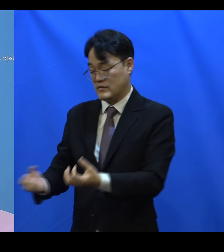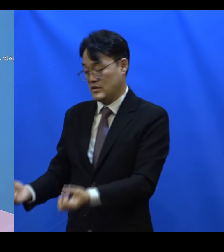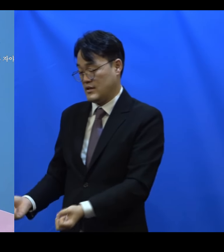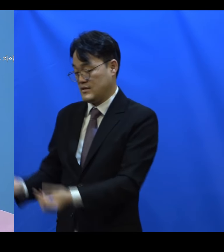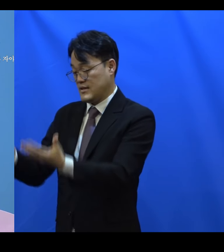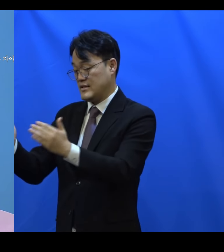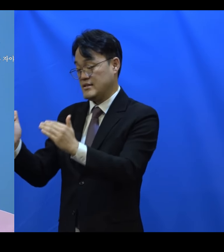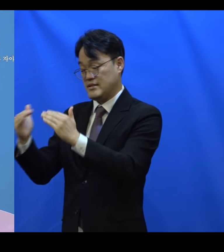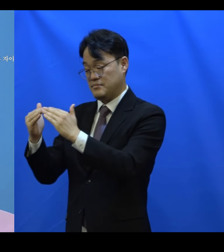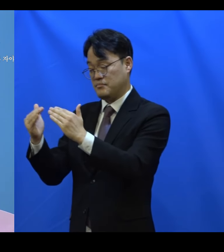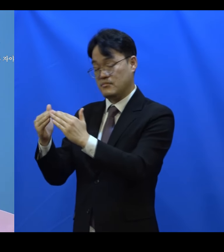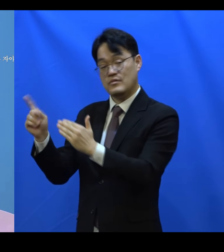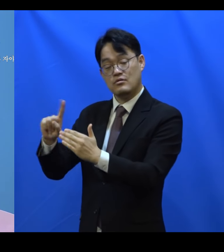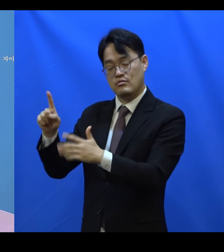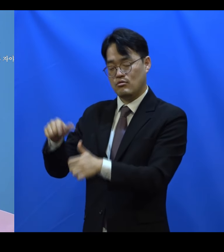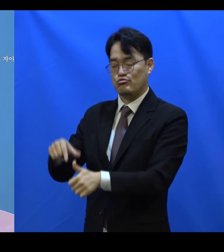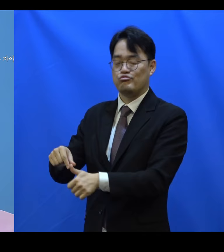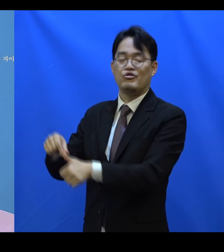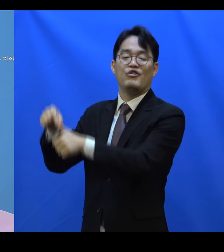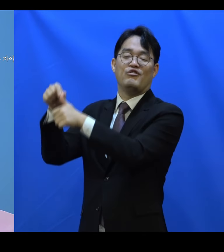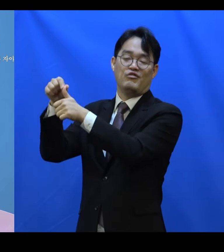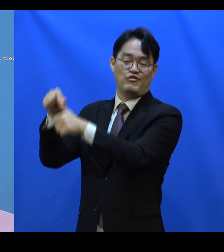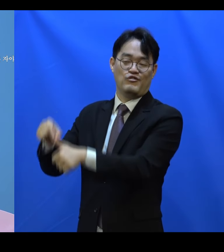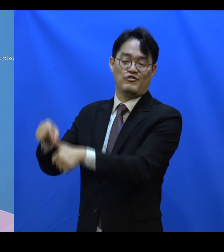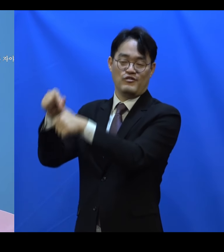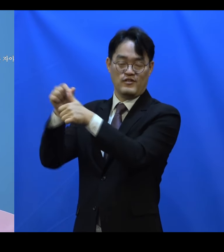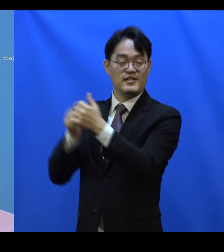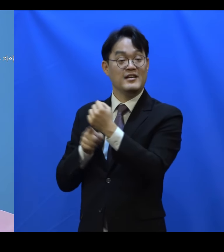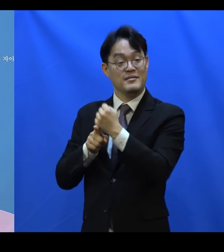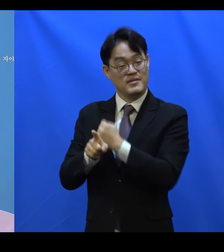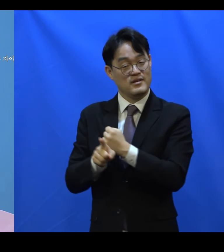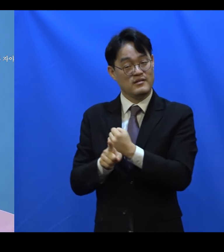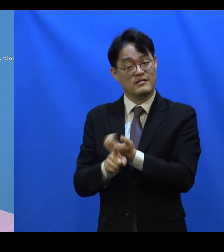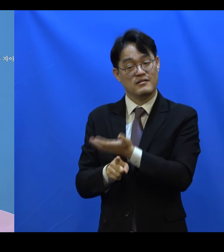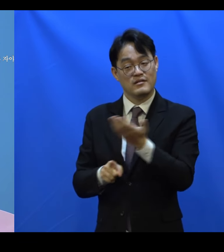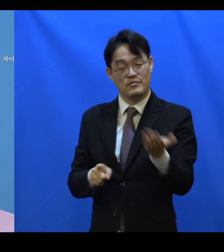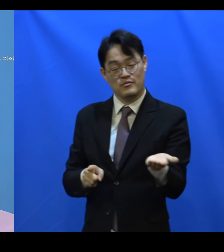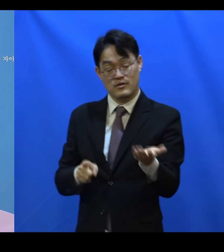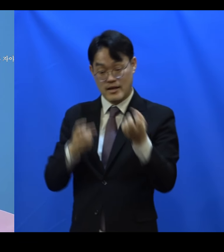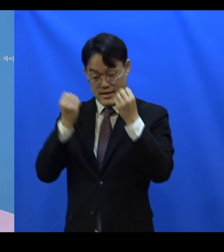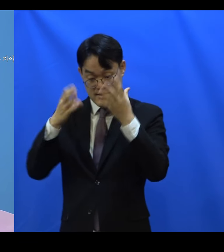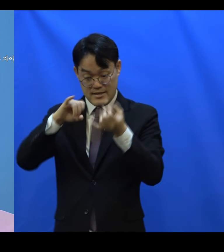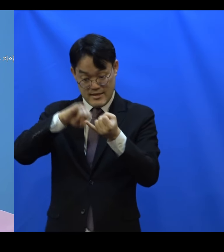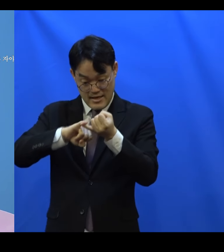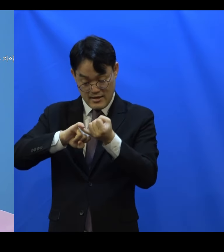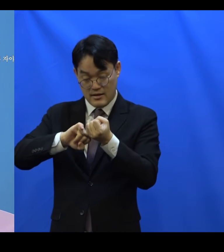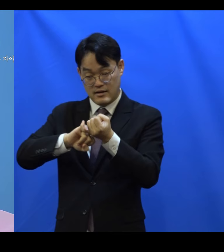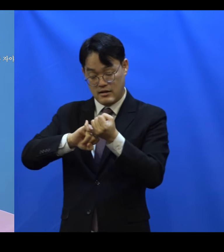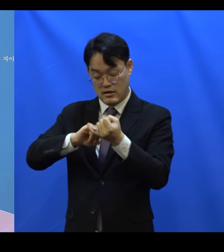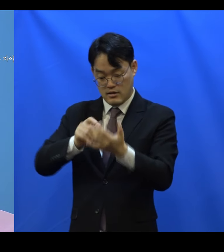신약의 교회는 그래서 밝아요. 어둡거나 찝찝하지 않아요. 기쁨이 넘치는 곳, 즐거움으로 가득한 곳.